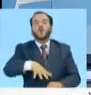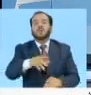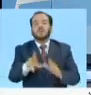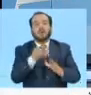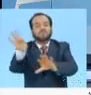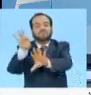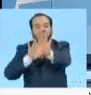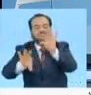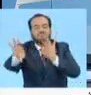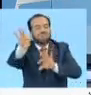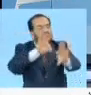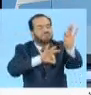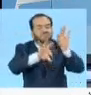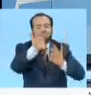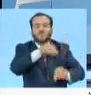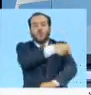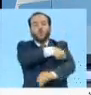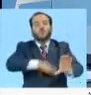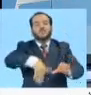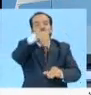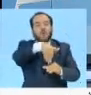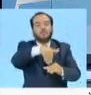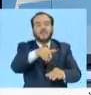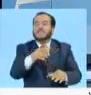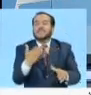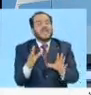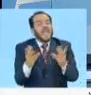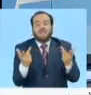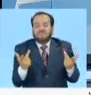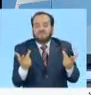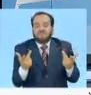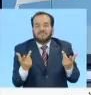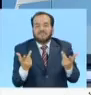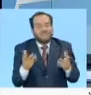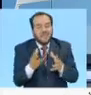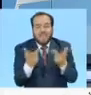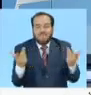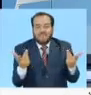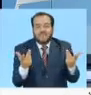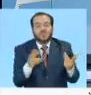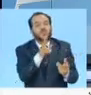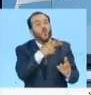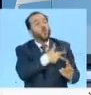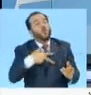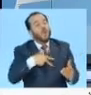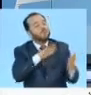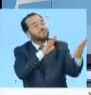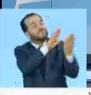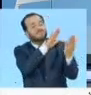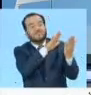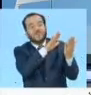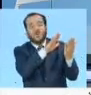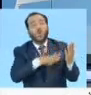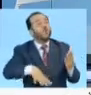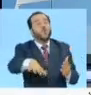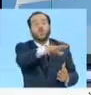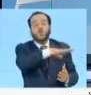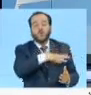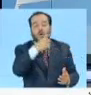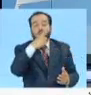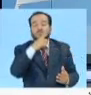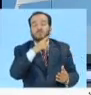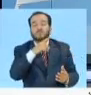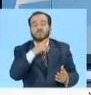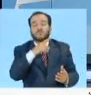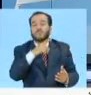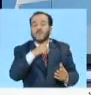تعيينات تتم، وإذا كانوا هؤلاء معينين كيف لهم أن يستجوبوا الحكومة؟ والولاء هو